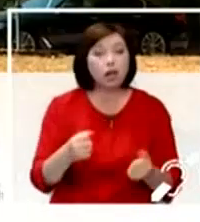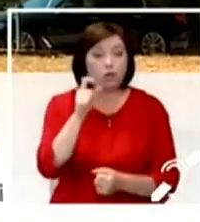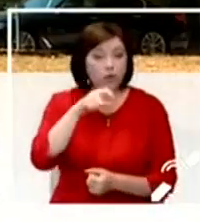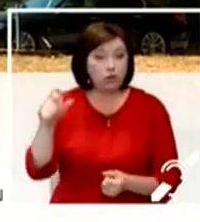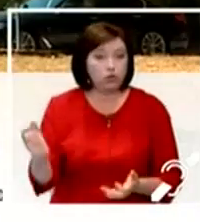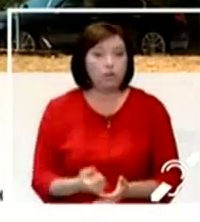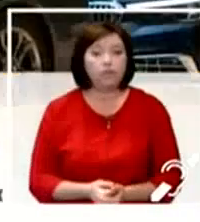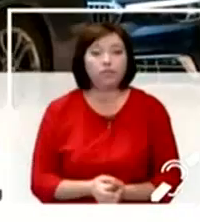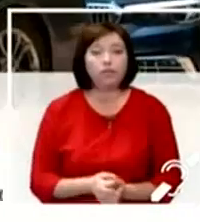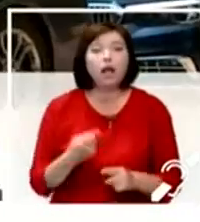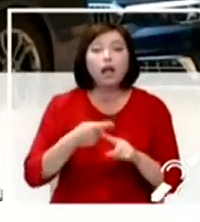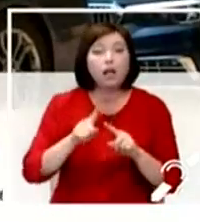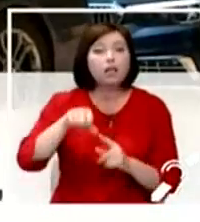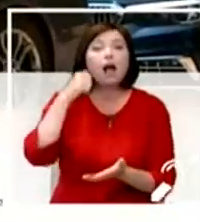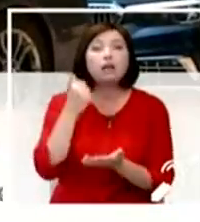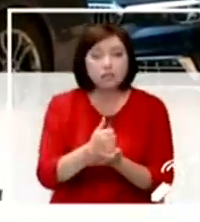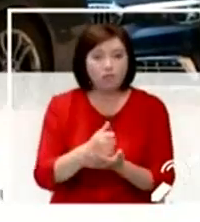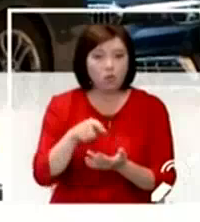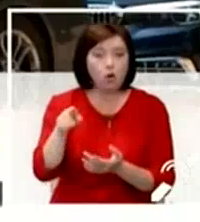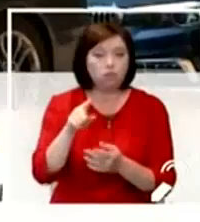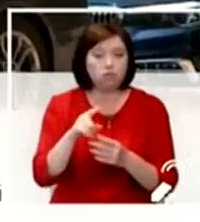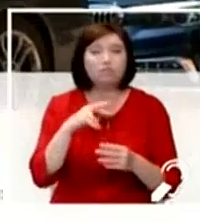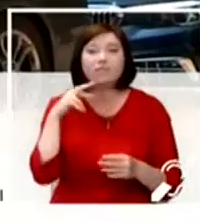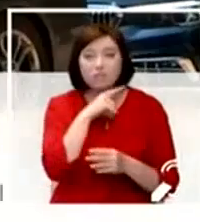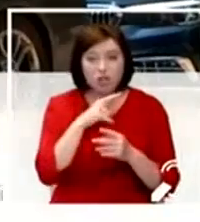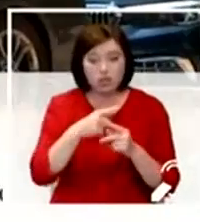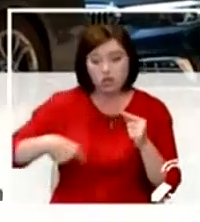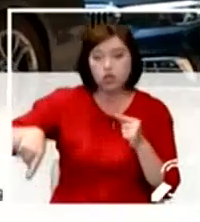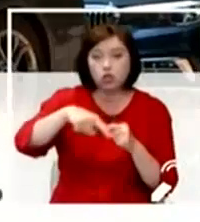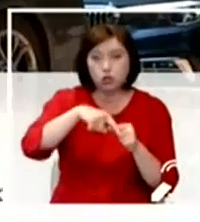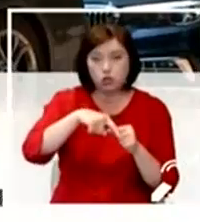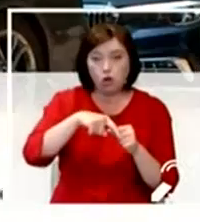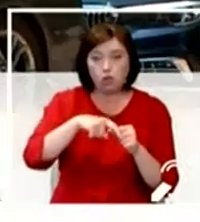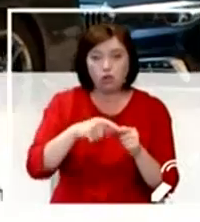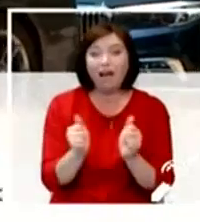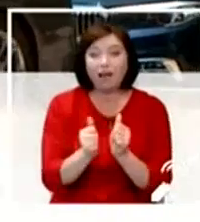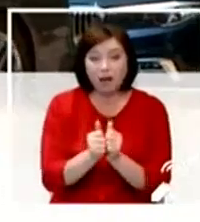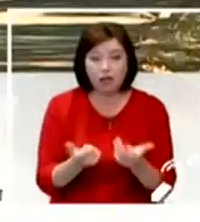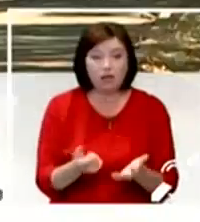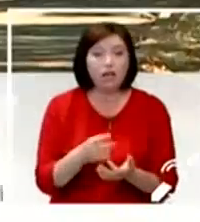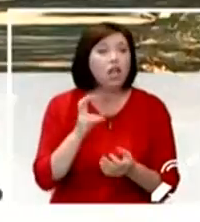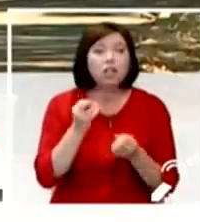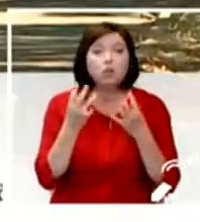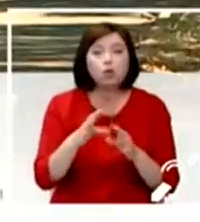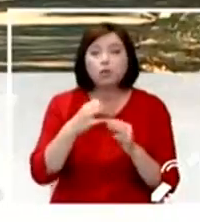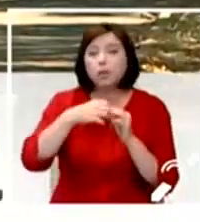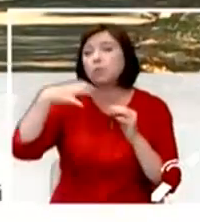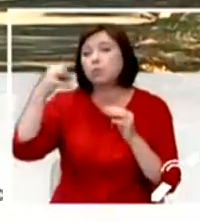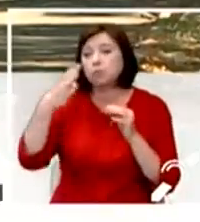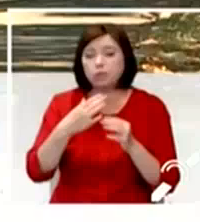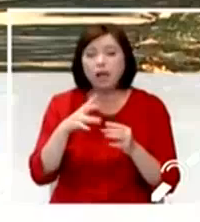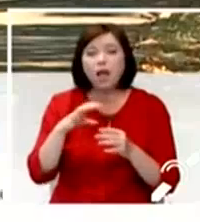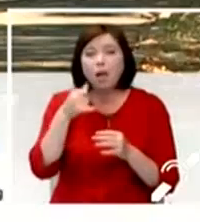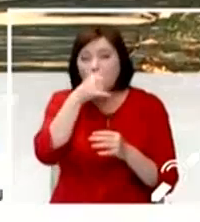oamenilor. Ele sunt sursa principală de poluare a zonei respective. Nu numai că se elimină aer, vapori de